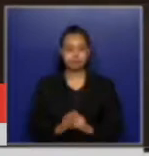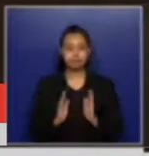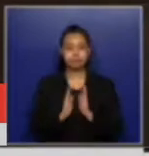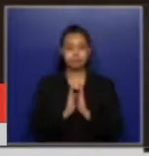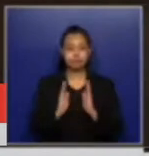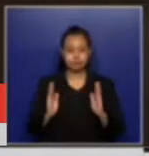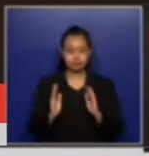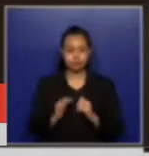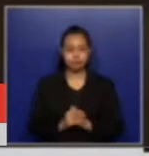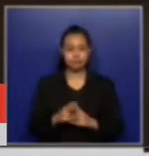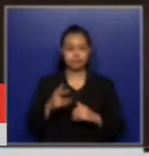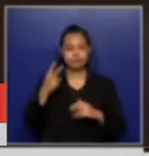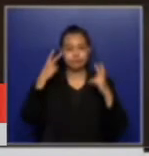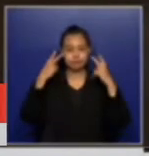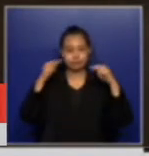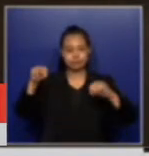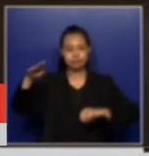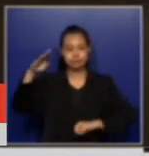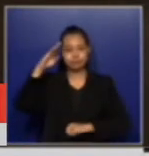ท่านนายกรัฐมนตรี